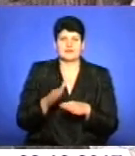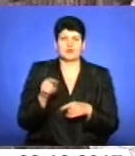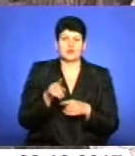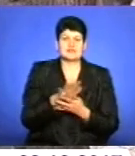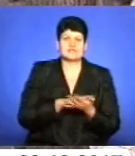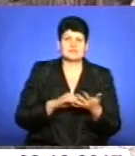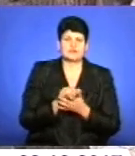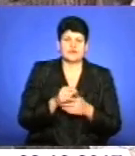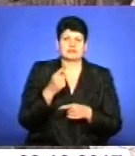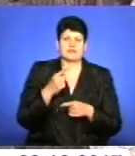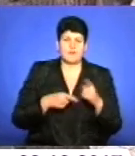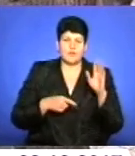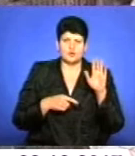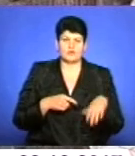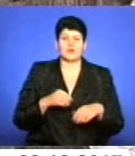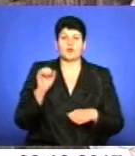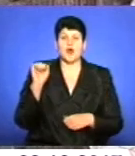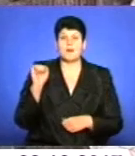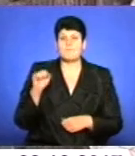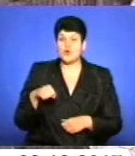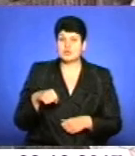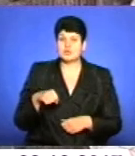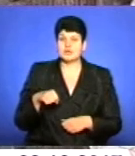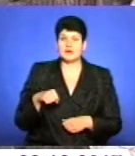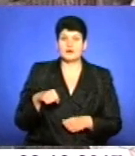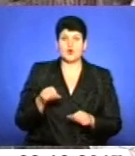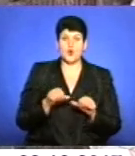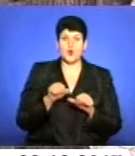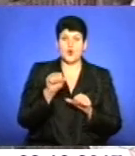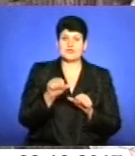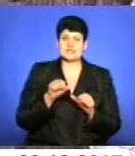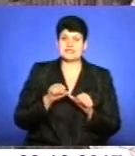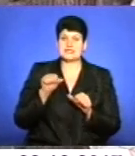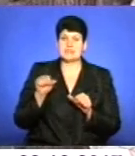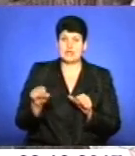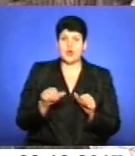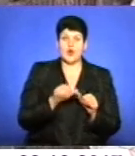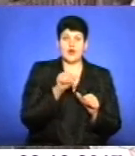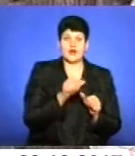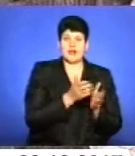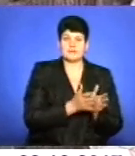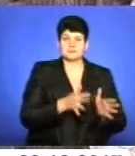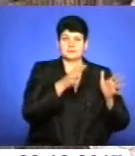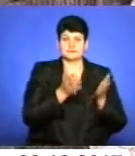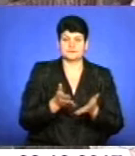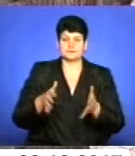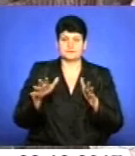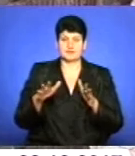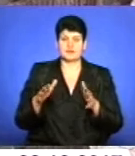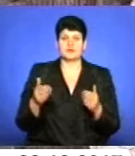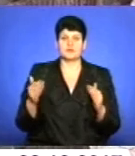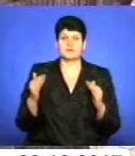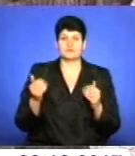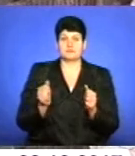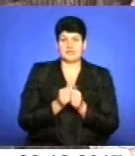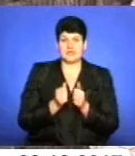зіпсувати наполовину. А можна роздільно, в окремі контейнери, на місці, в житлових